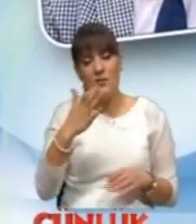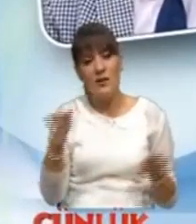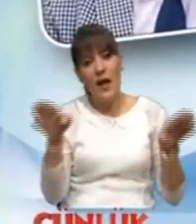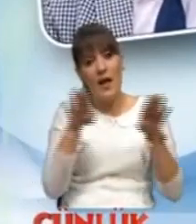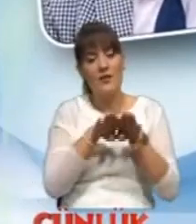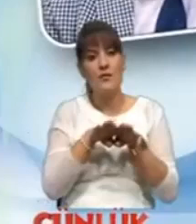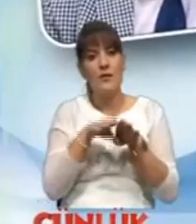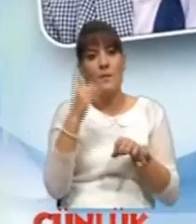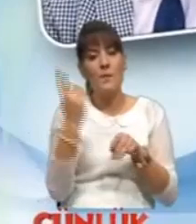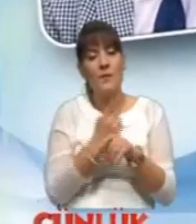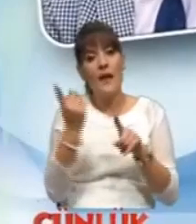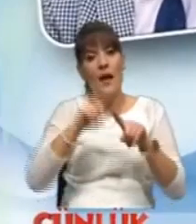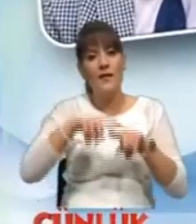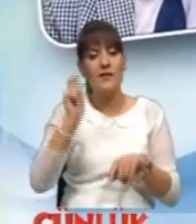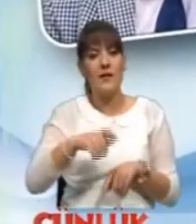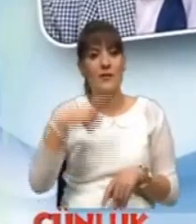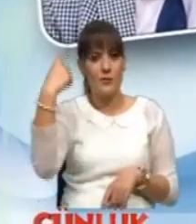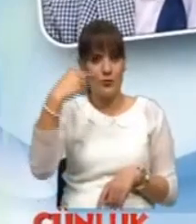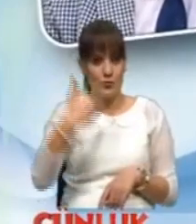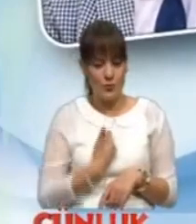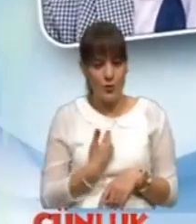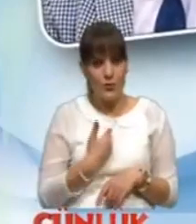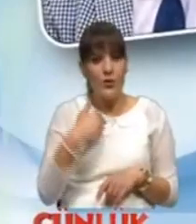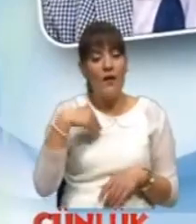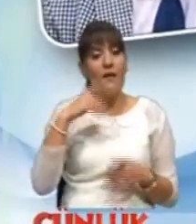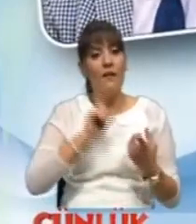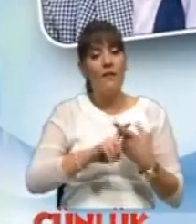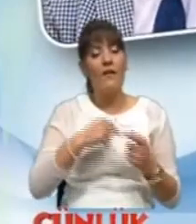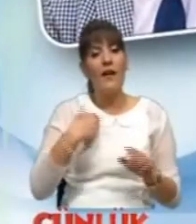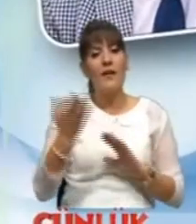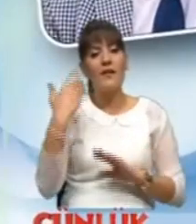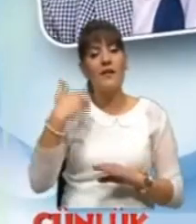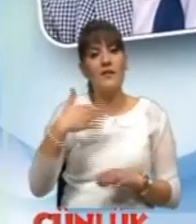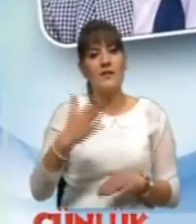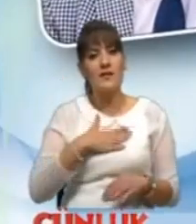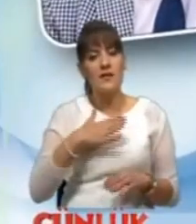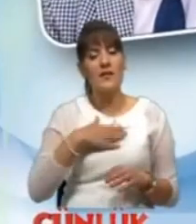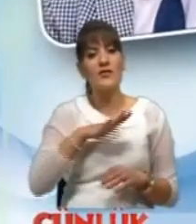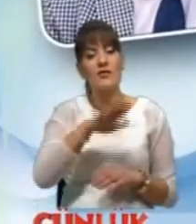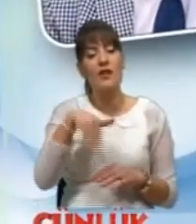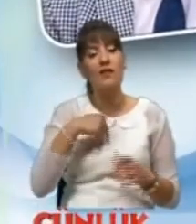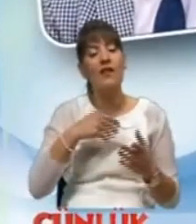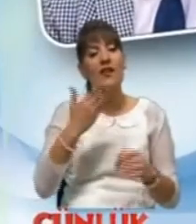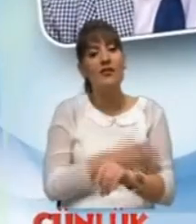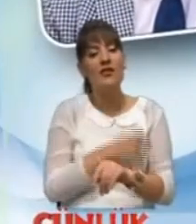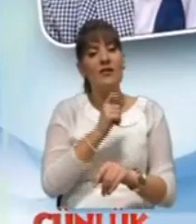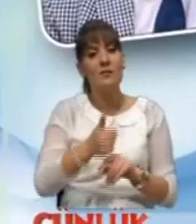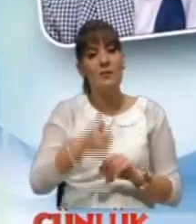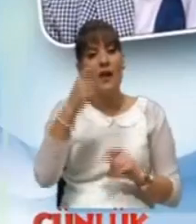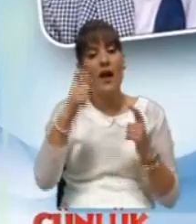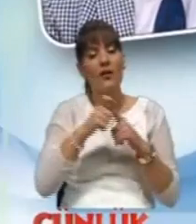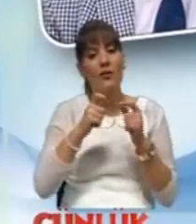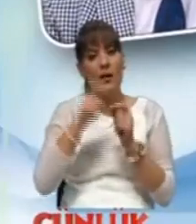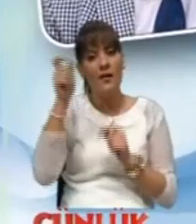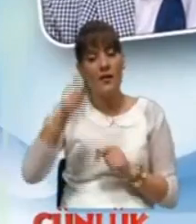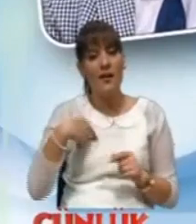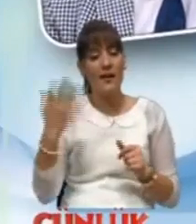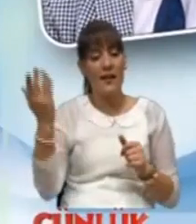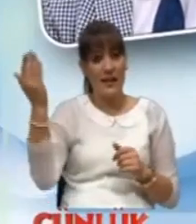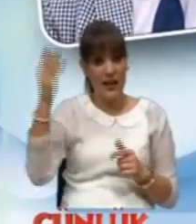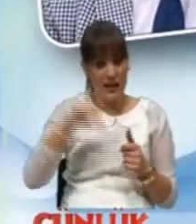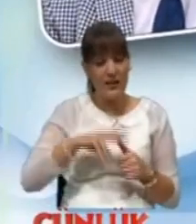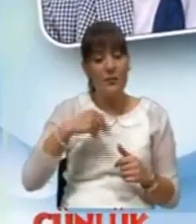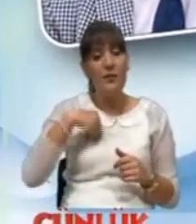bir katkı sağladığımızı düşünüyoruz. Evet. Ve geçenlerde Sayın Çevre ve Şehircilik Bakanımız Erdoğan Bayraktar'ın da